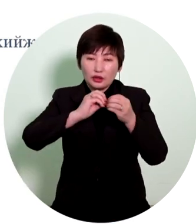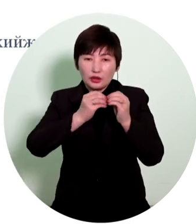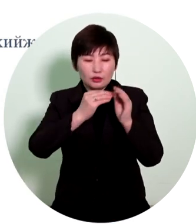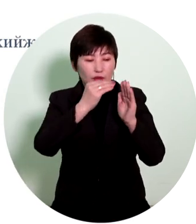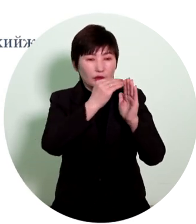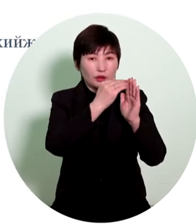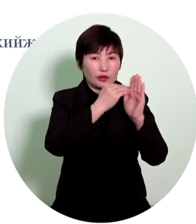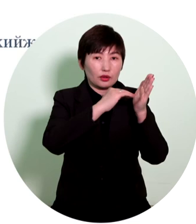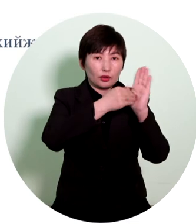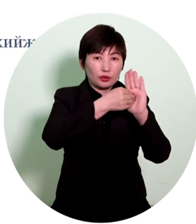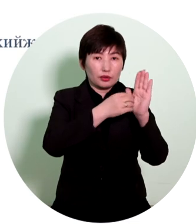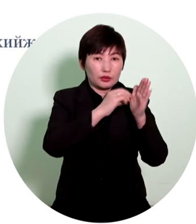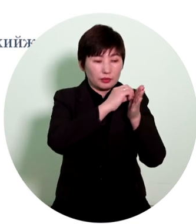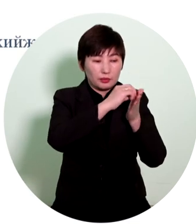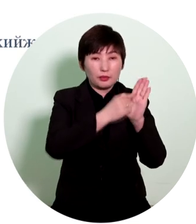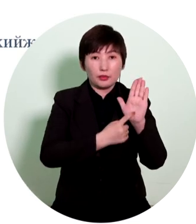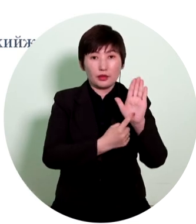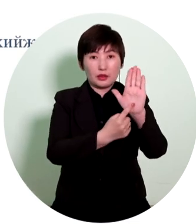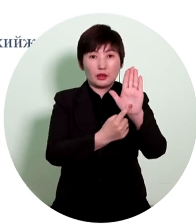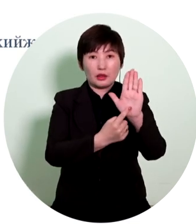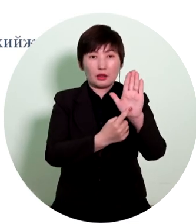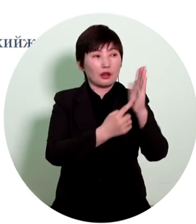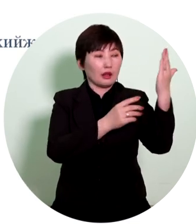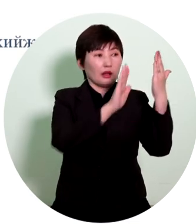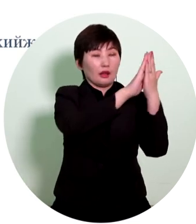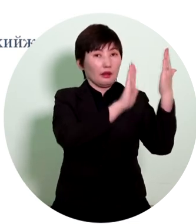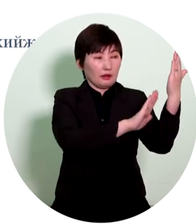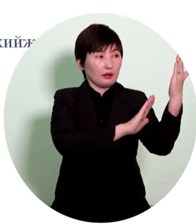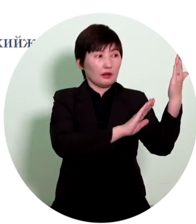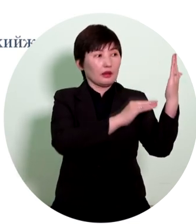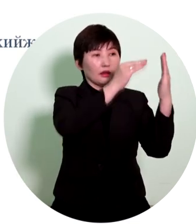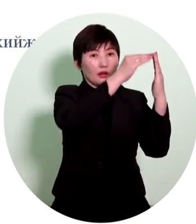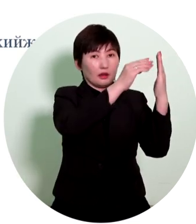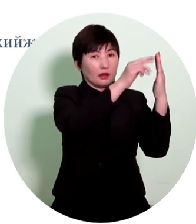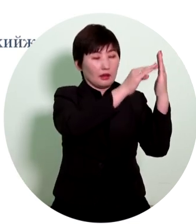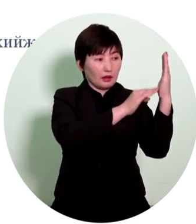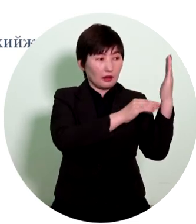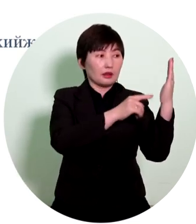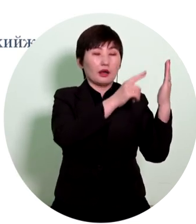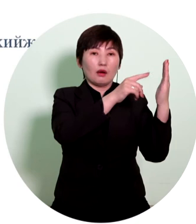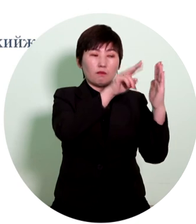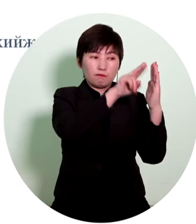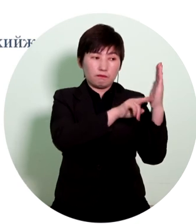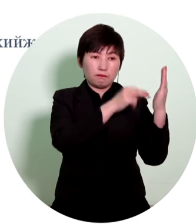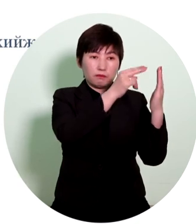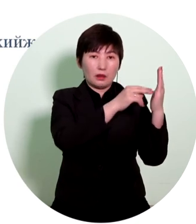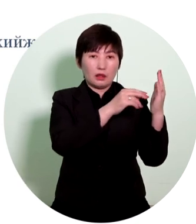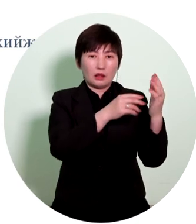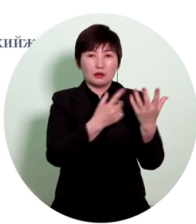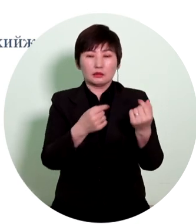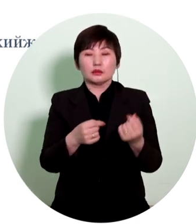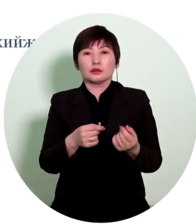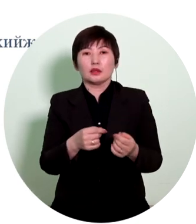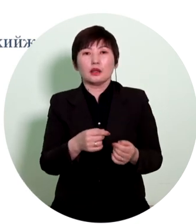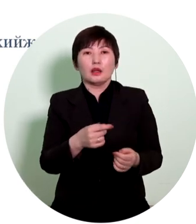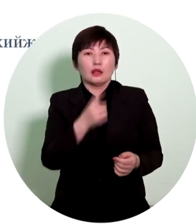бичээд өөрт харагдах газраа яах нь байрлуулах хэрэгтэй. За одоо тэгэхээр тэр төлөвлөгөөнтэйхээ дагуу яаж ажиллах вэ гэхээр хит их зүйлийг